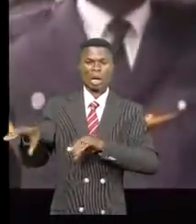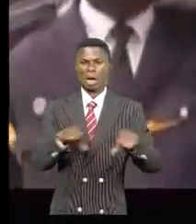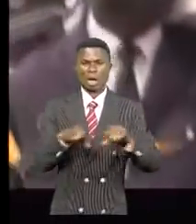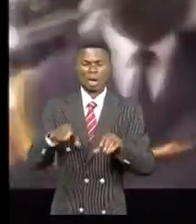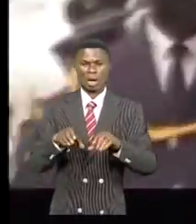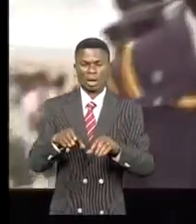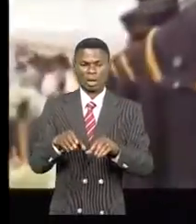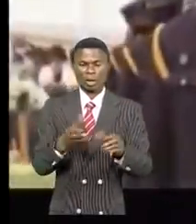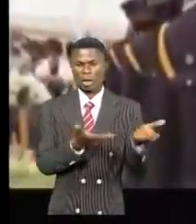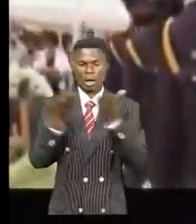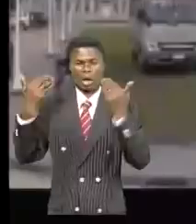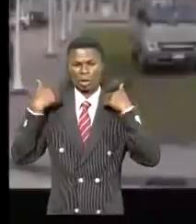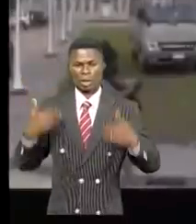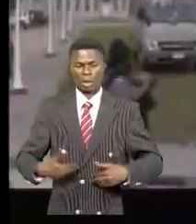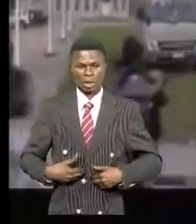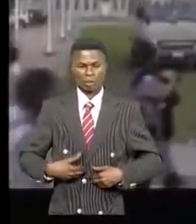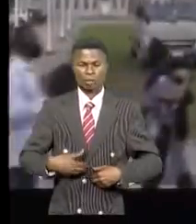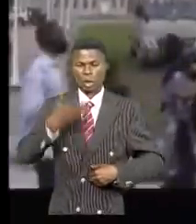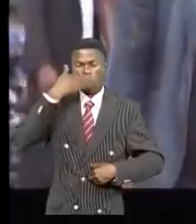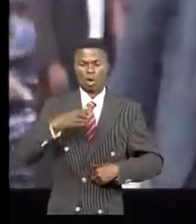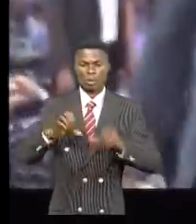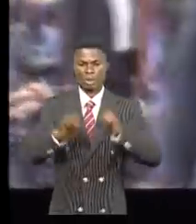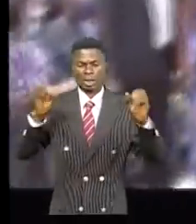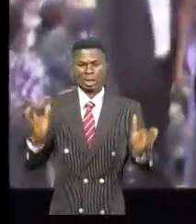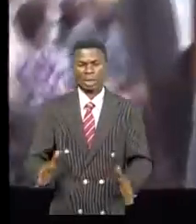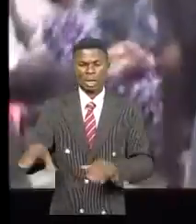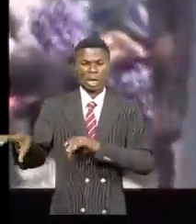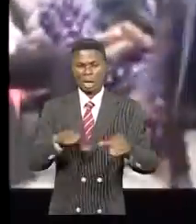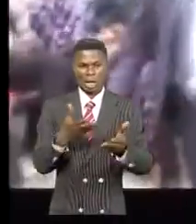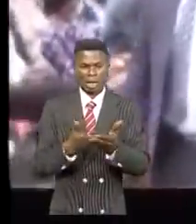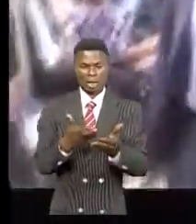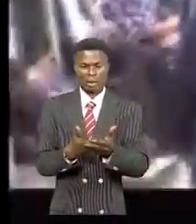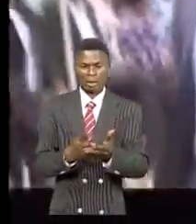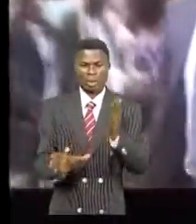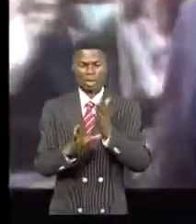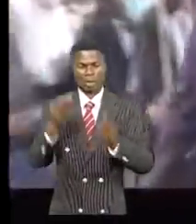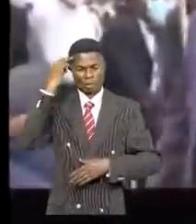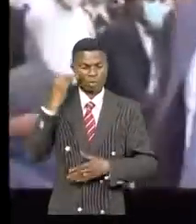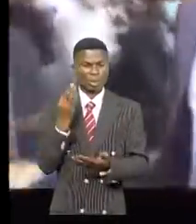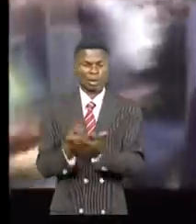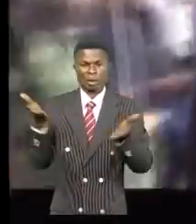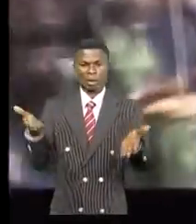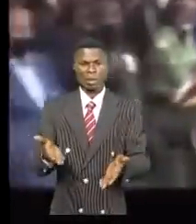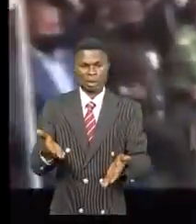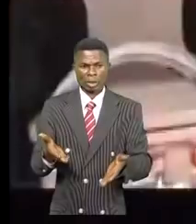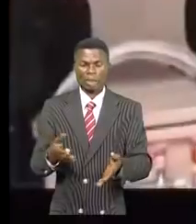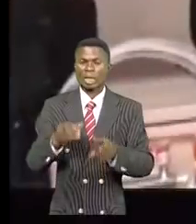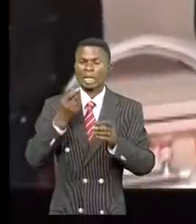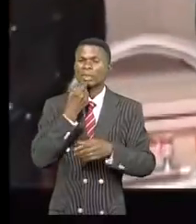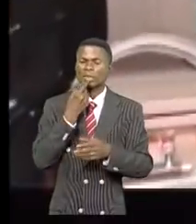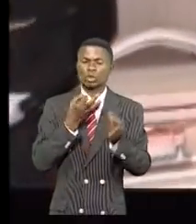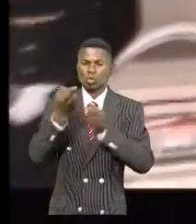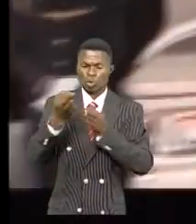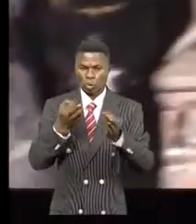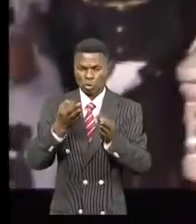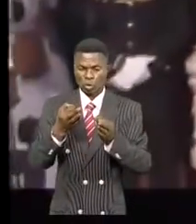la levée du corps à la morgue du cinquantenaire, cérémonie à laquelle prenait part le vice-ministre des Finances, sa biographie a été